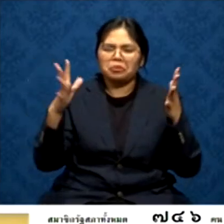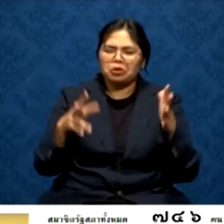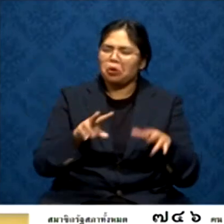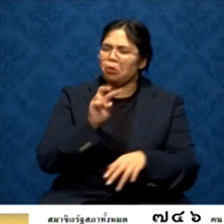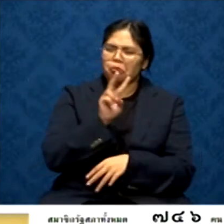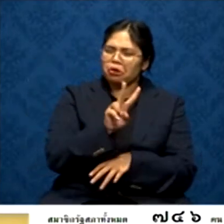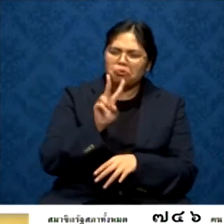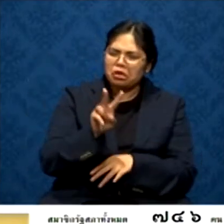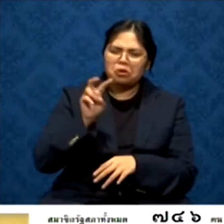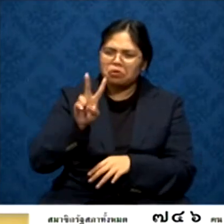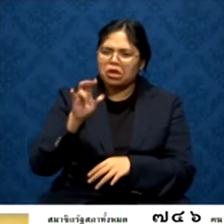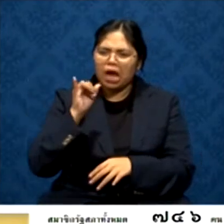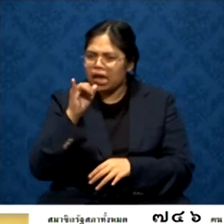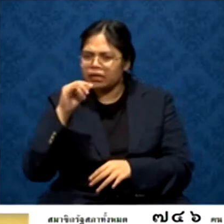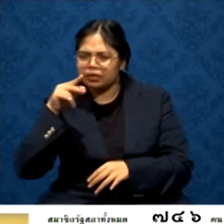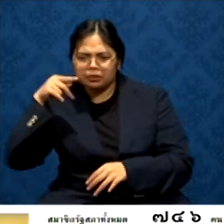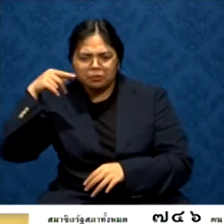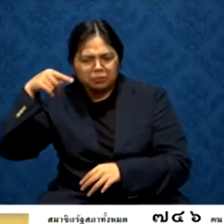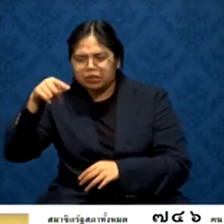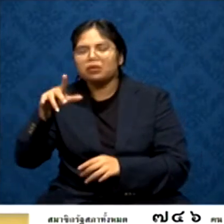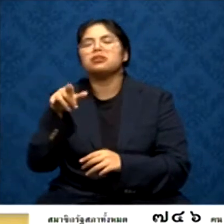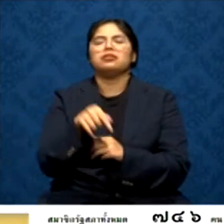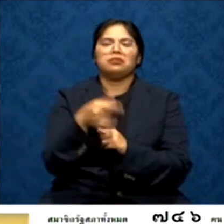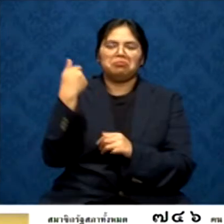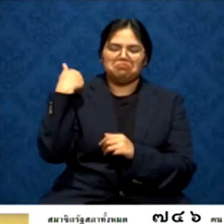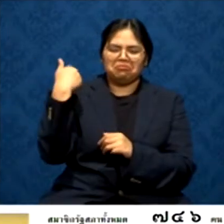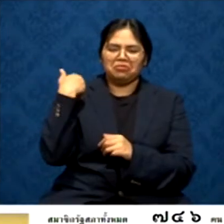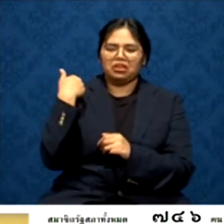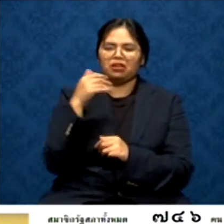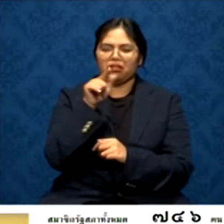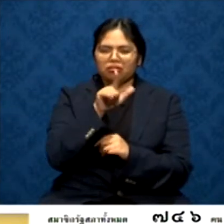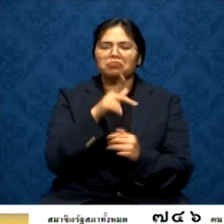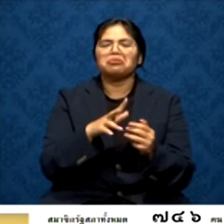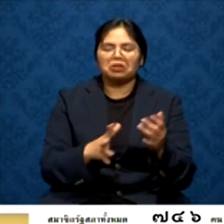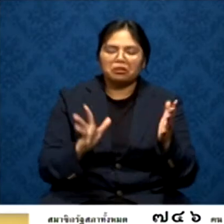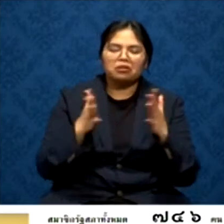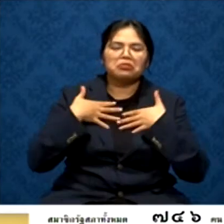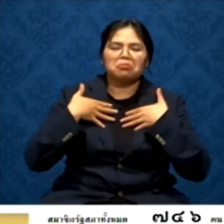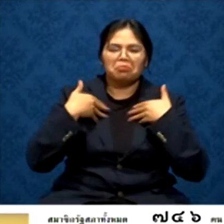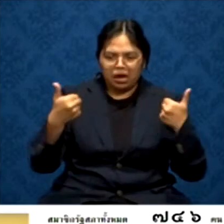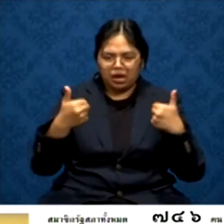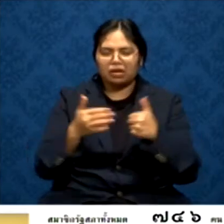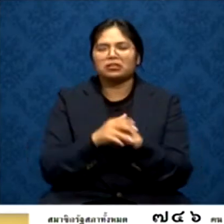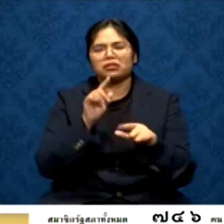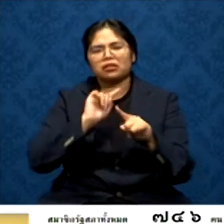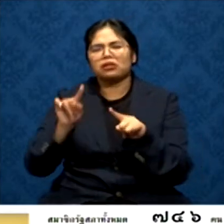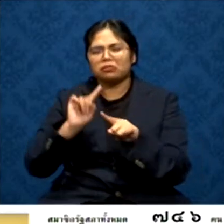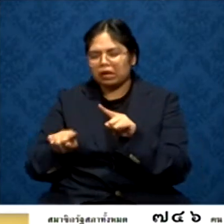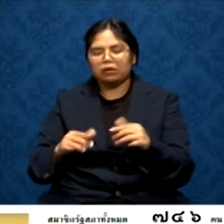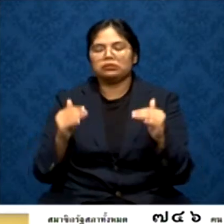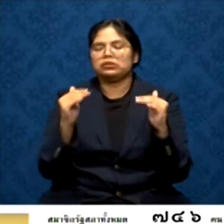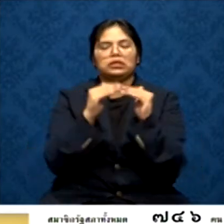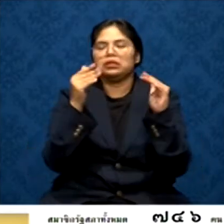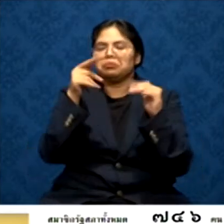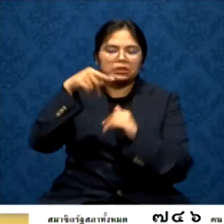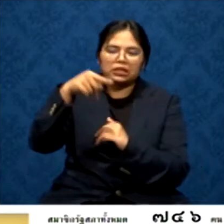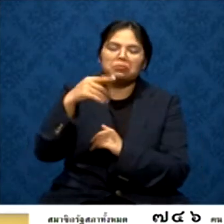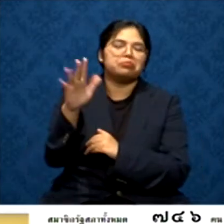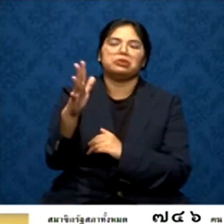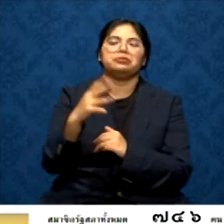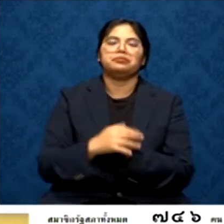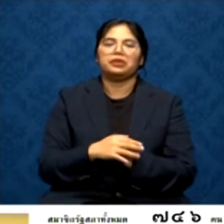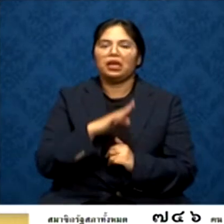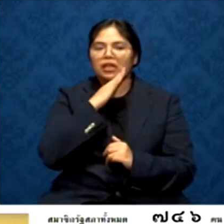VVVIP อย่างพันตำรวจโทคนหนึ่งที่ได้รับตำรวจได้รับตั๋วนี้จึงไม่อาจที่จะได้รับสิทธิพิเศษใดๆหากกลับ